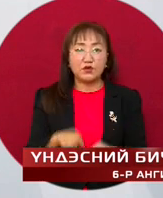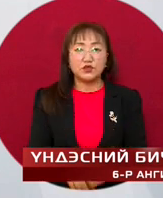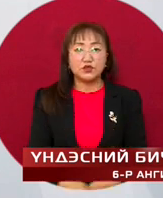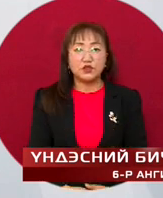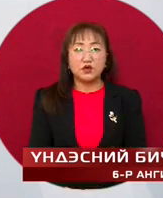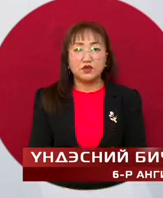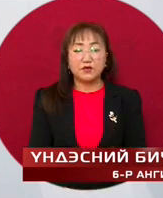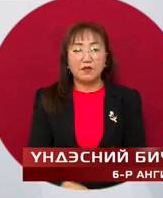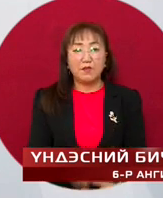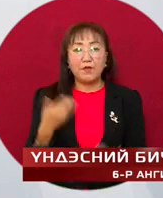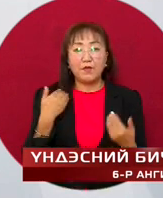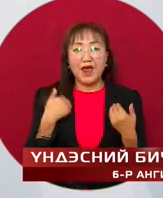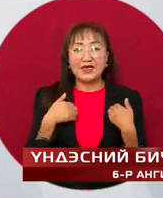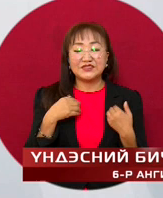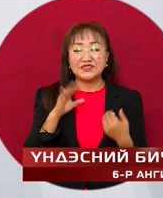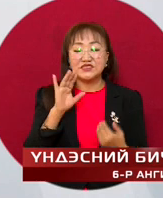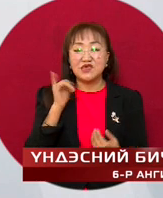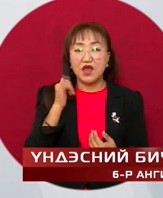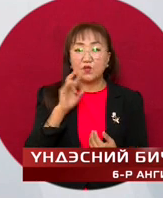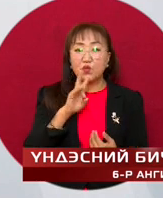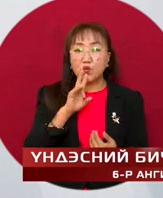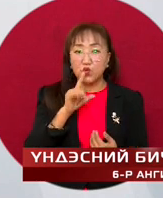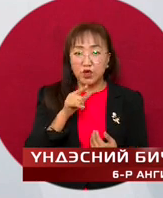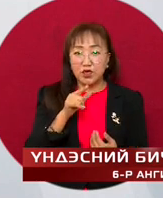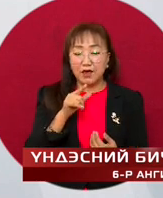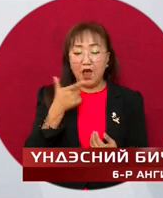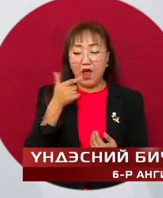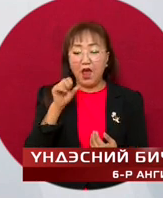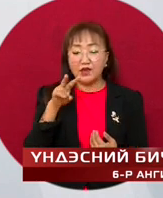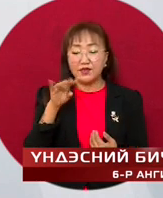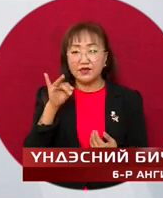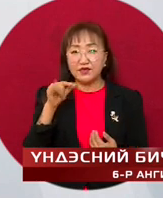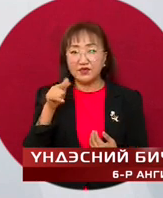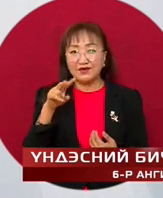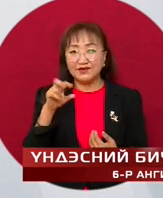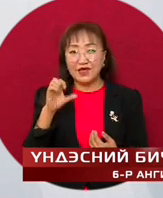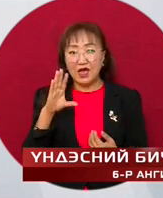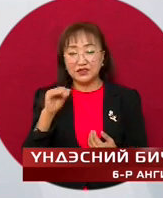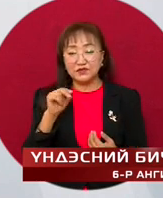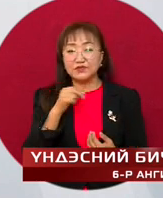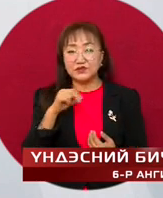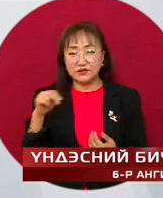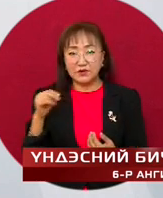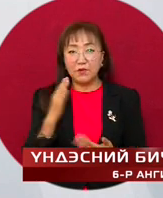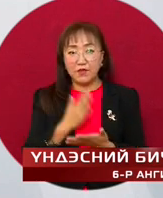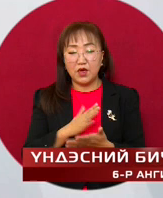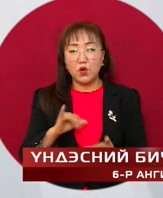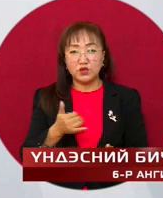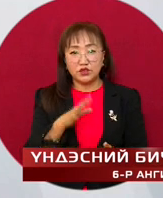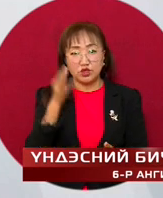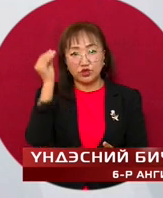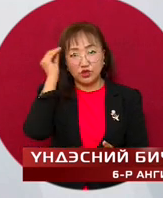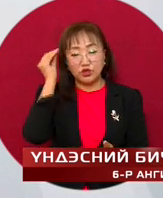бичсэн учраас галигаа сайн ойлгож тогтоогоод зөв хариултыг оноо бичээрэй. За сурах бичгийн 60